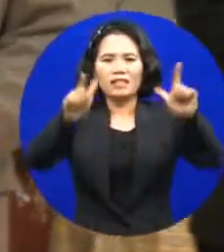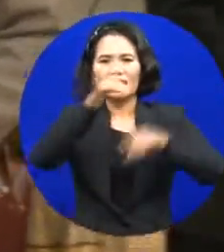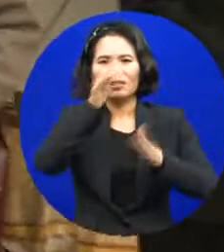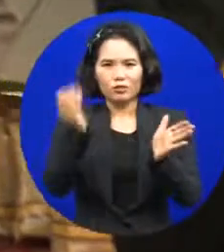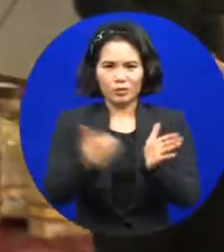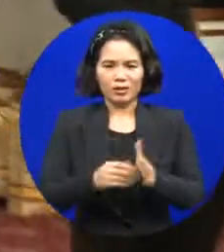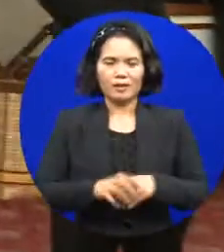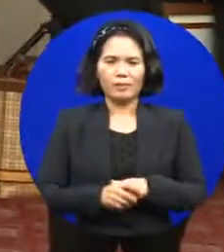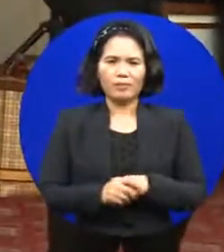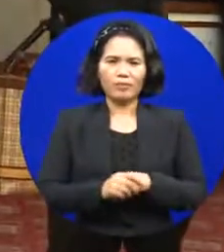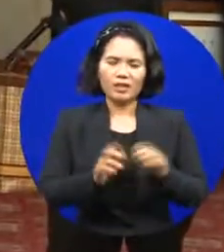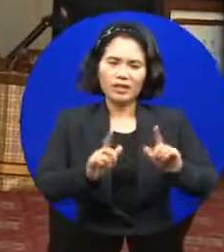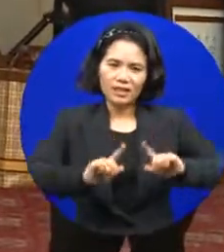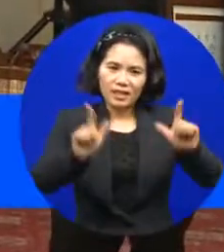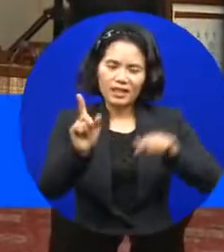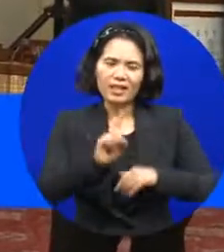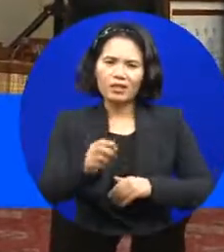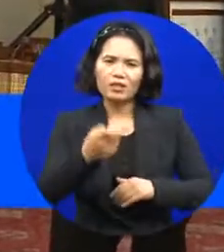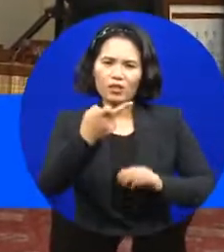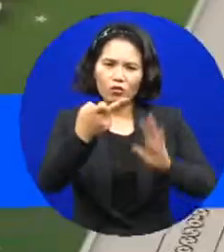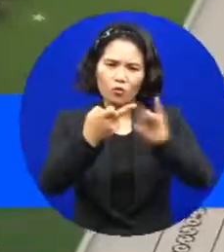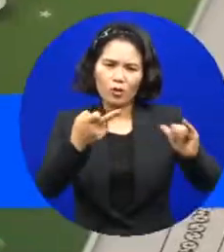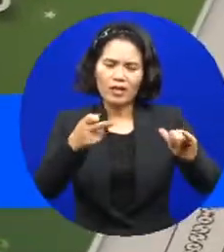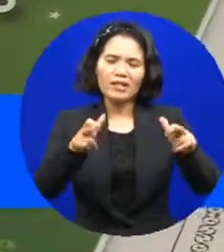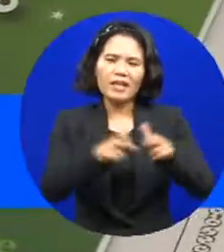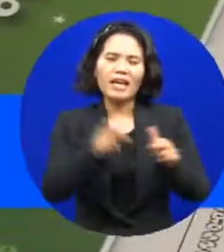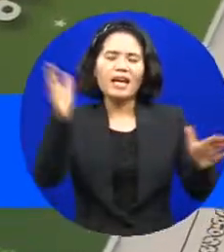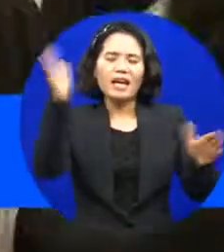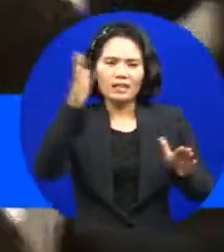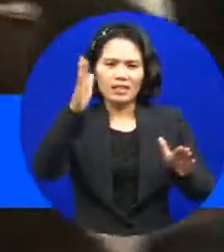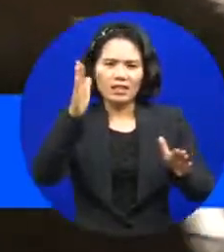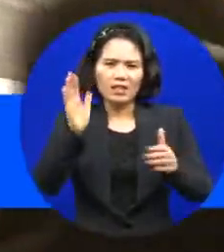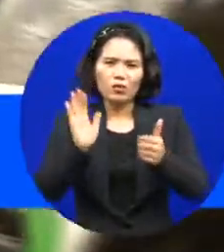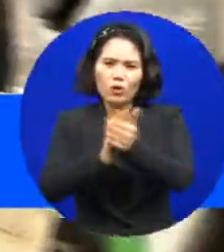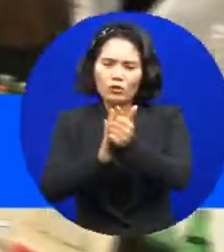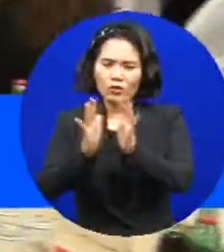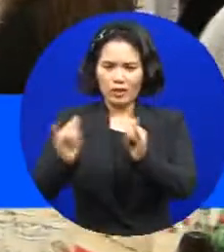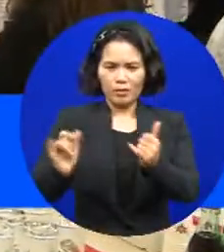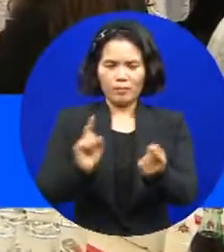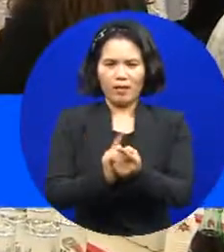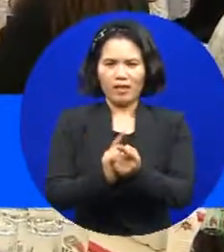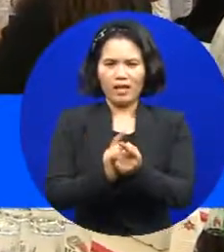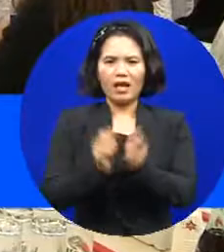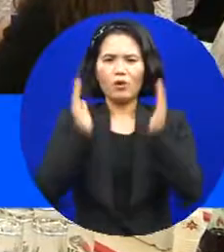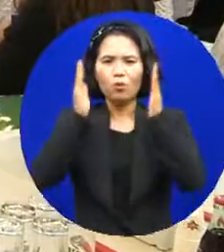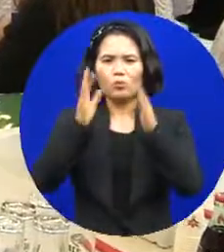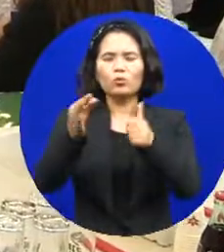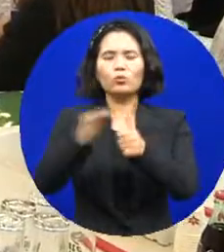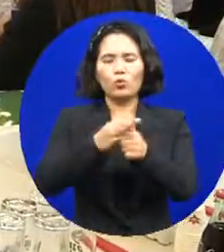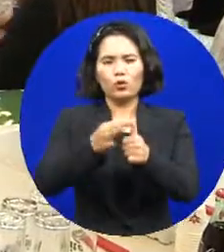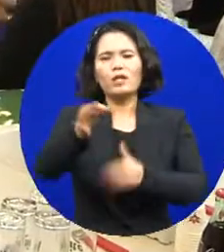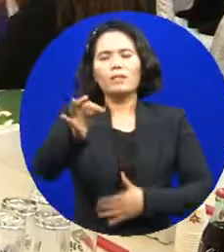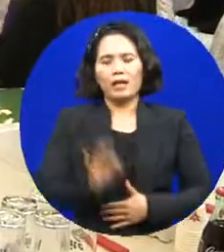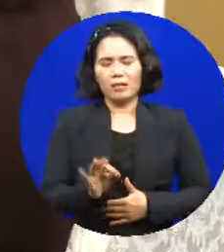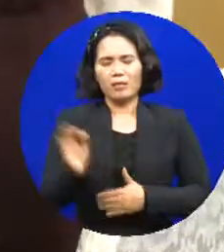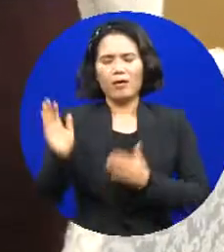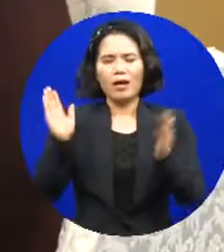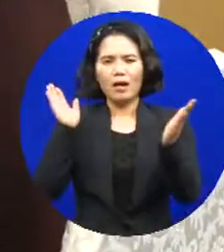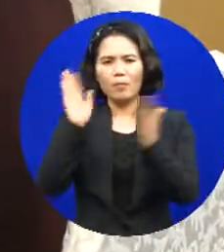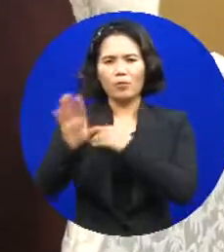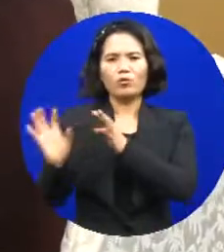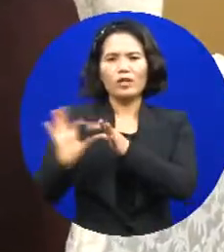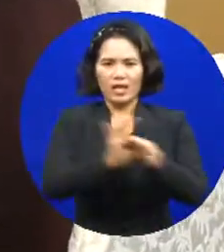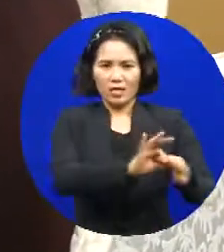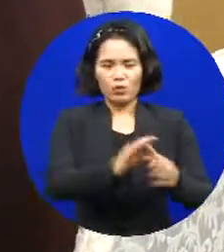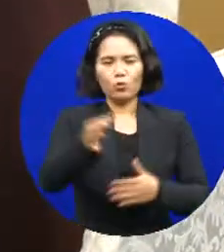27일 오성프라자에서 있었습니다. 이날 행사에서는 12명의 장애 학생들이 후견인을 만나 장학금을 전달받으며 향후